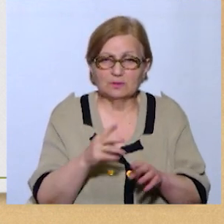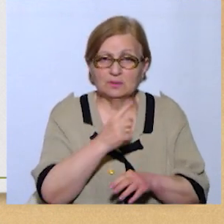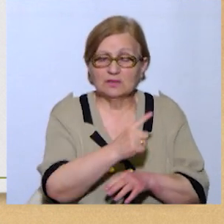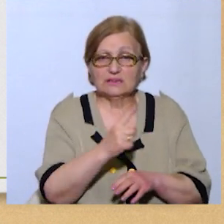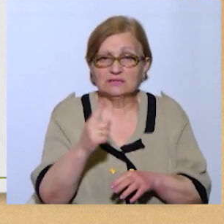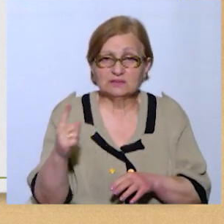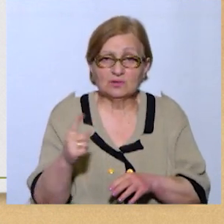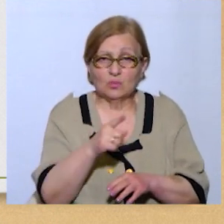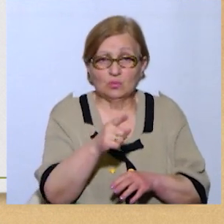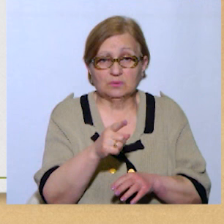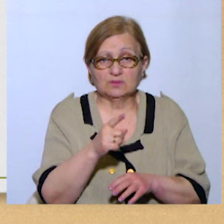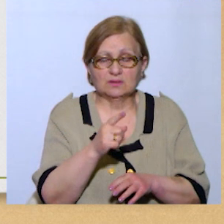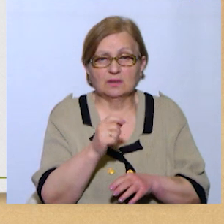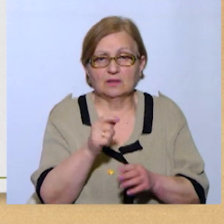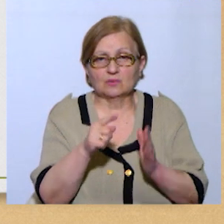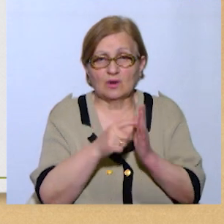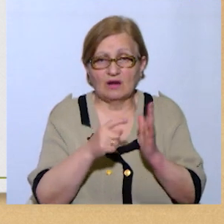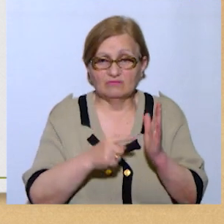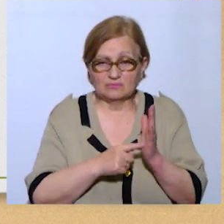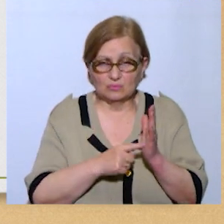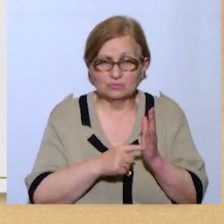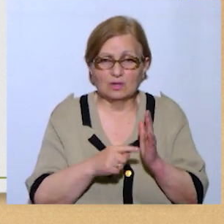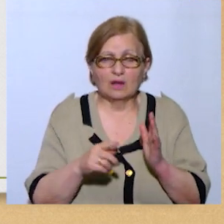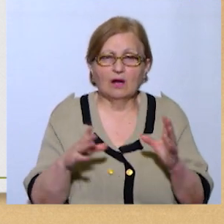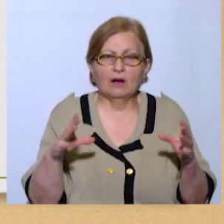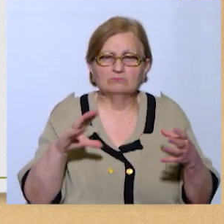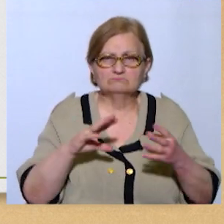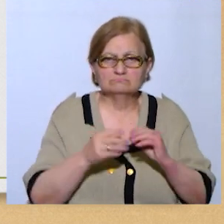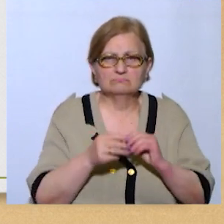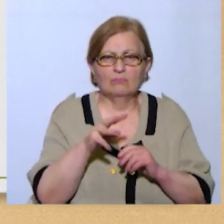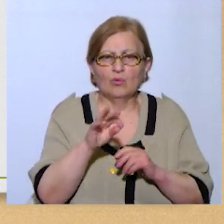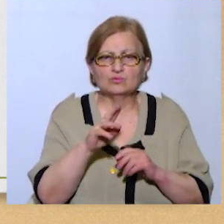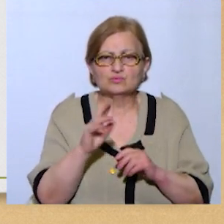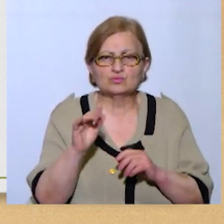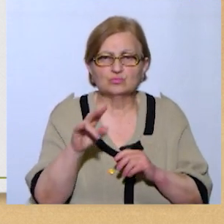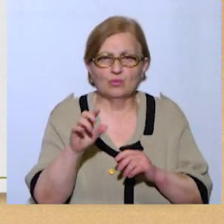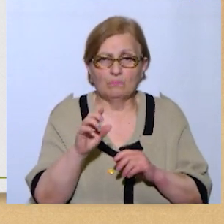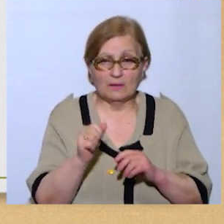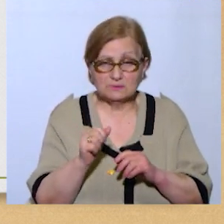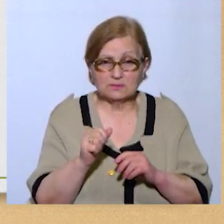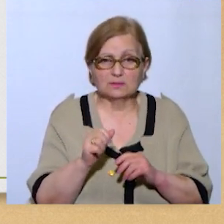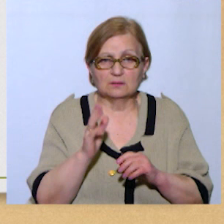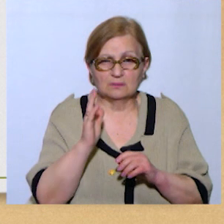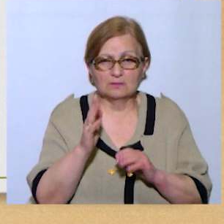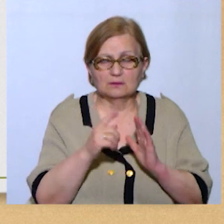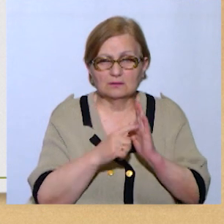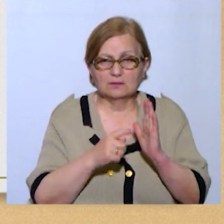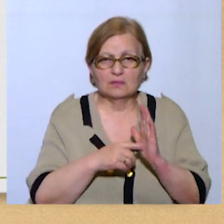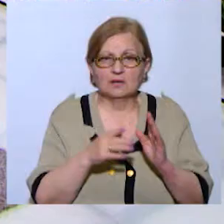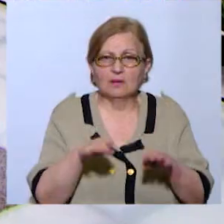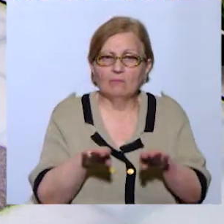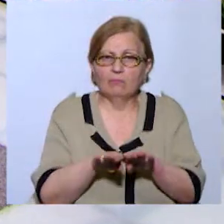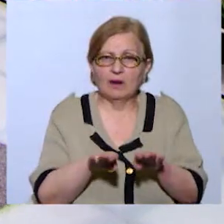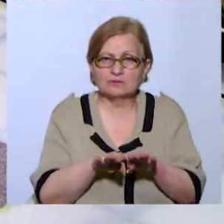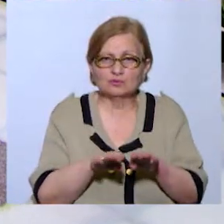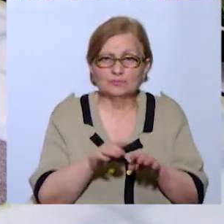მონაცემის სიხშირე რომ გავყოთ მოცულობაზე, მივიღებთ ამ მონაცემის ფარდობით სიხშირეს, ფარდობითი სიხშირეთა ჯამი